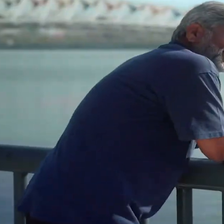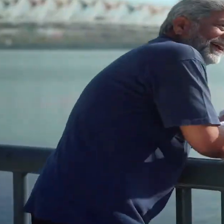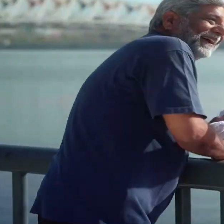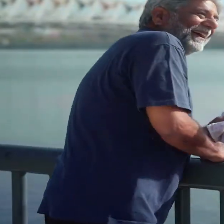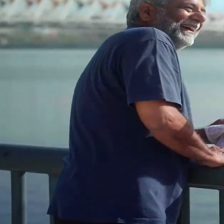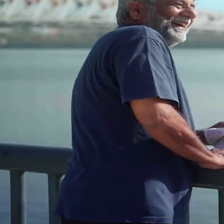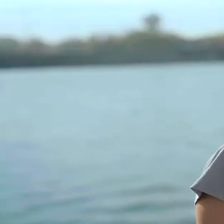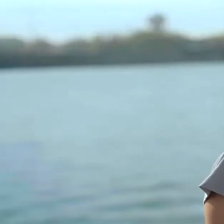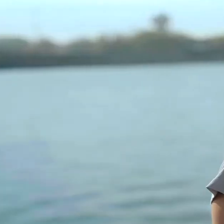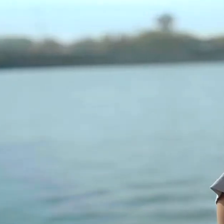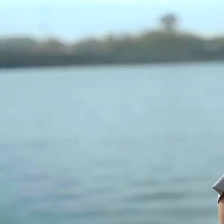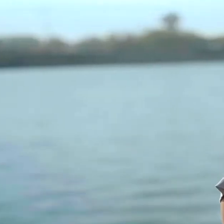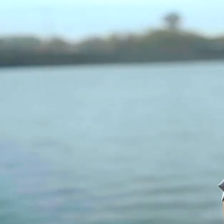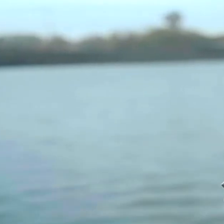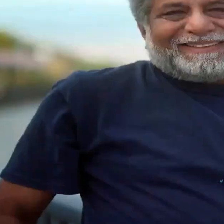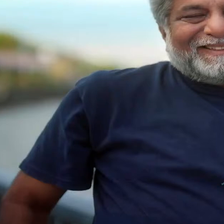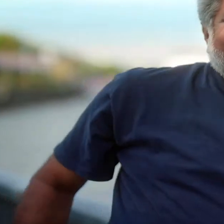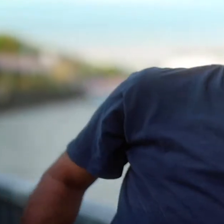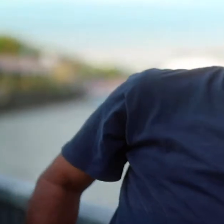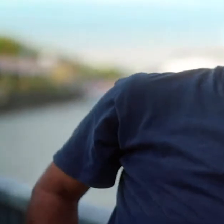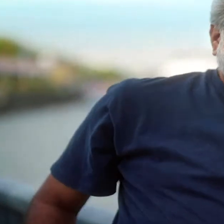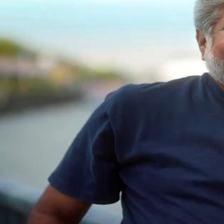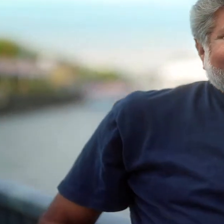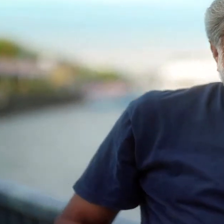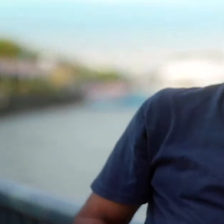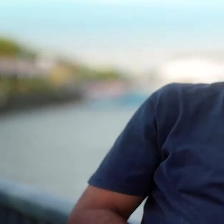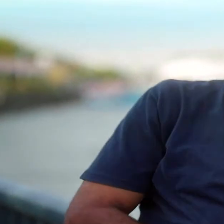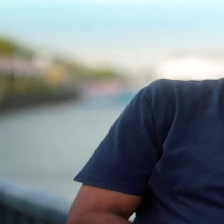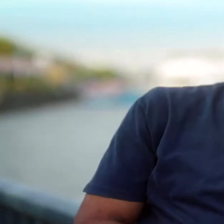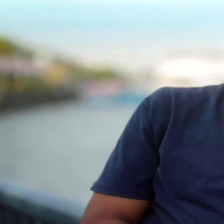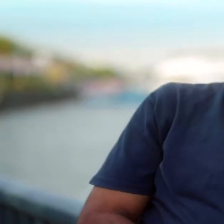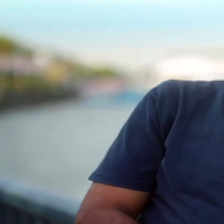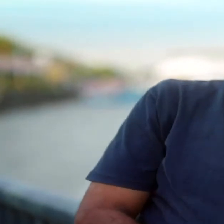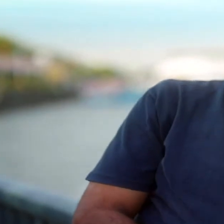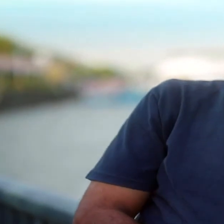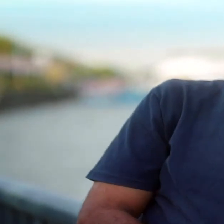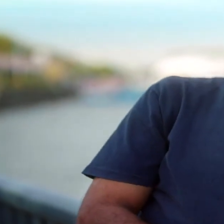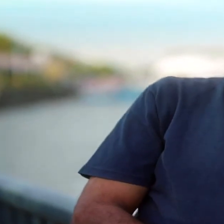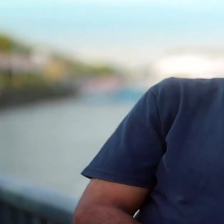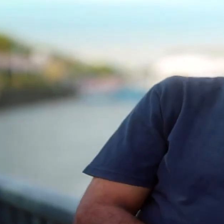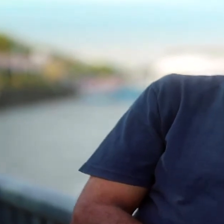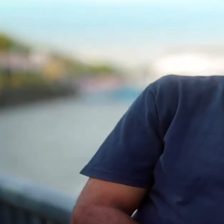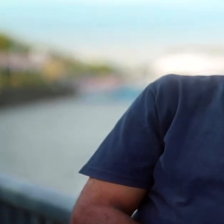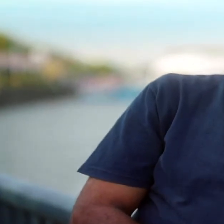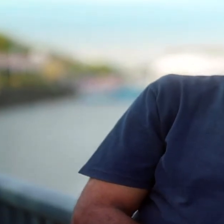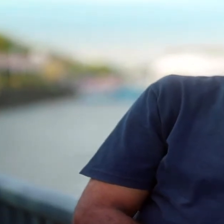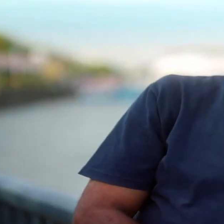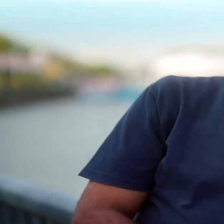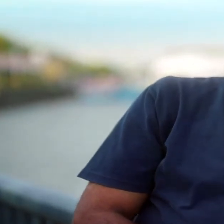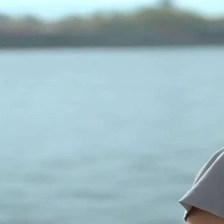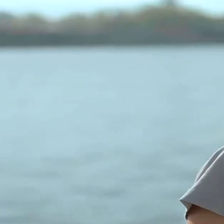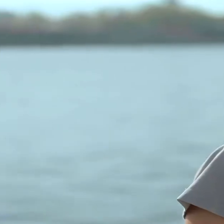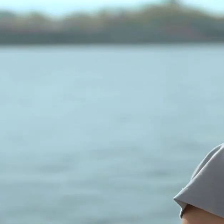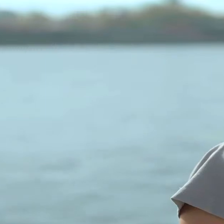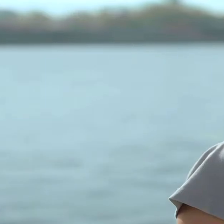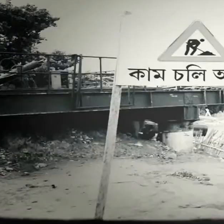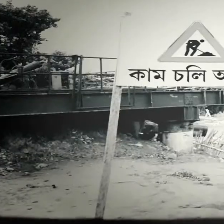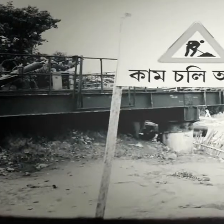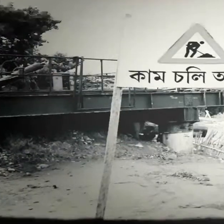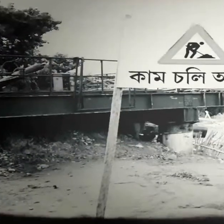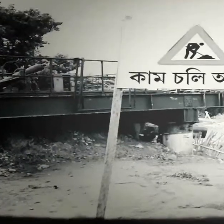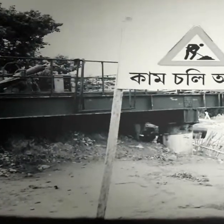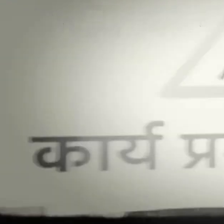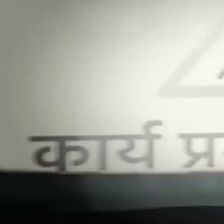हाँ हाँ, देखो जी भर के अपना ही है और अपने ही वोट से बने हैं बड़े बड़े पुल देश भर में। हमारी लाइफ तो निकल गई बेटा, हमारे टाइम